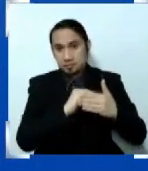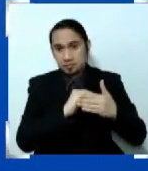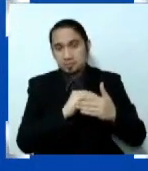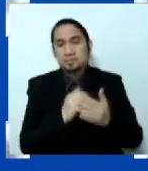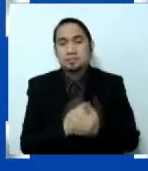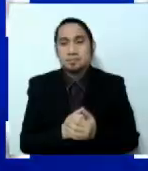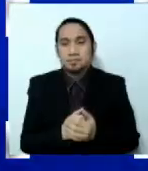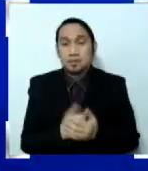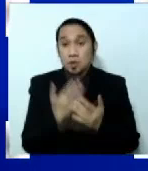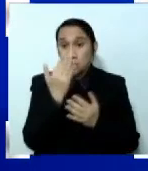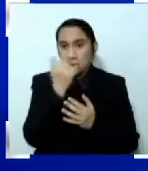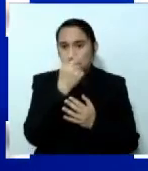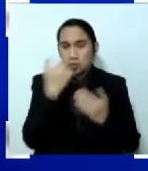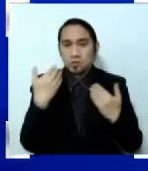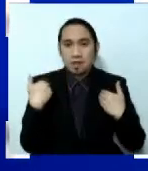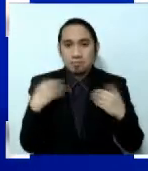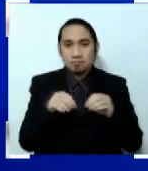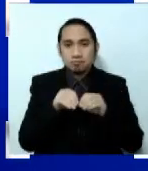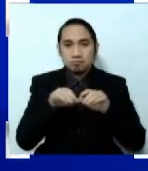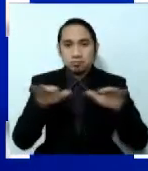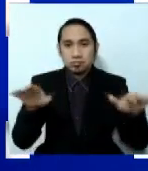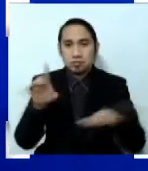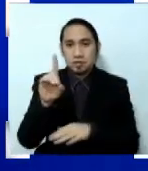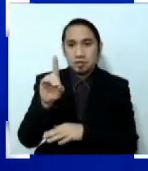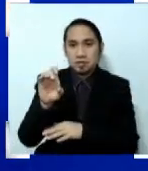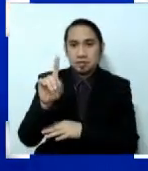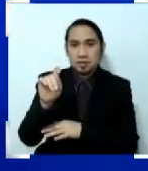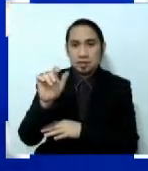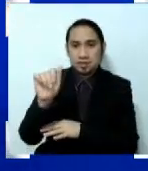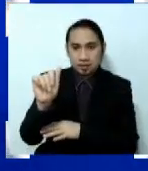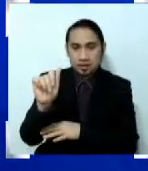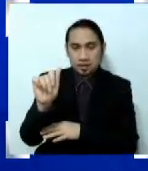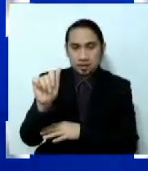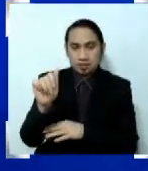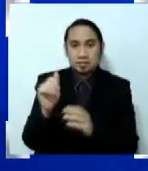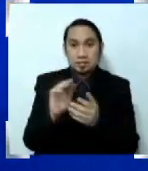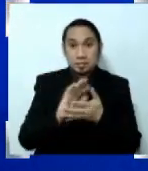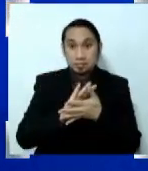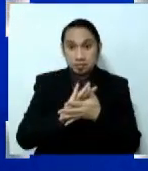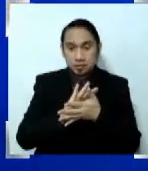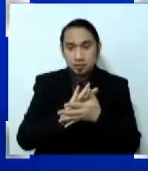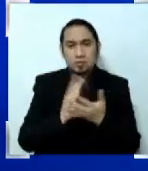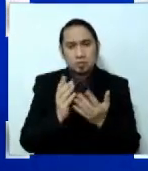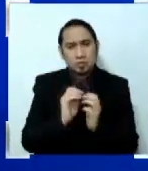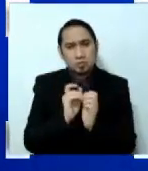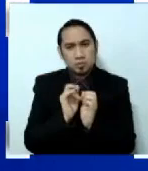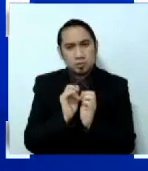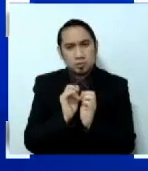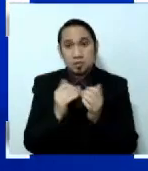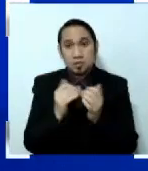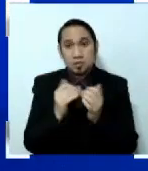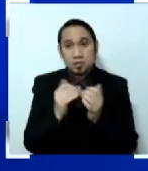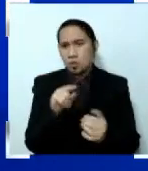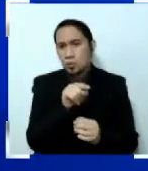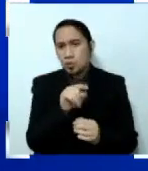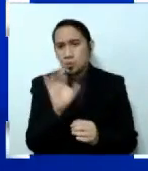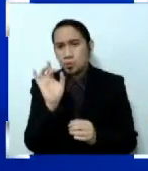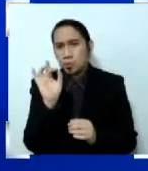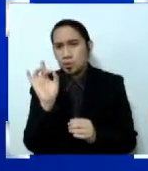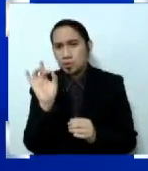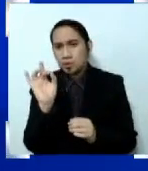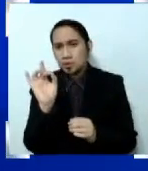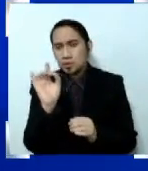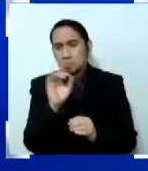Delta variant. Inaalam naman kung anong variant ang tumama sa mahigit 80 Pinoy na nagpositibo sa COVID pagdating sa